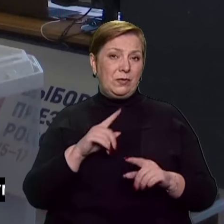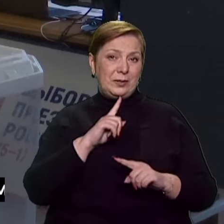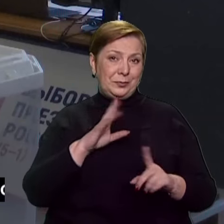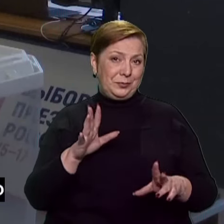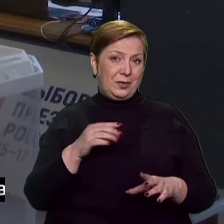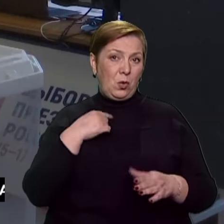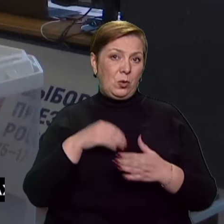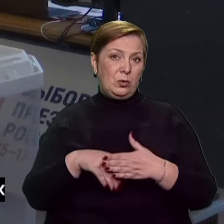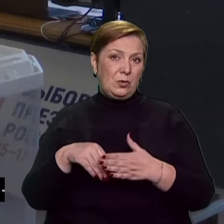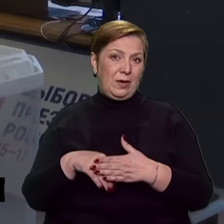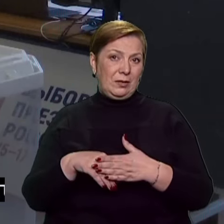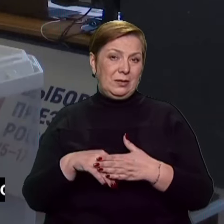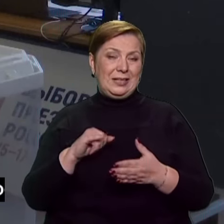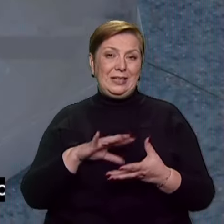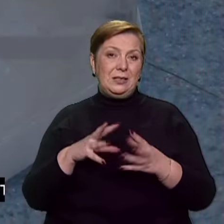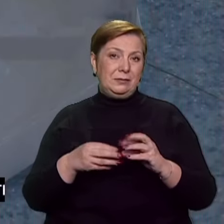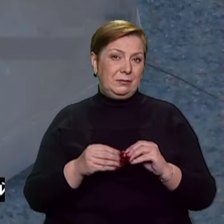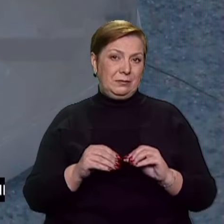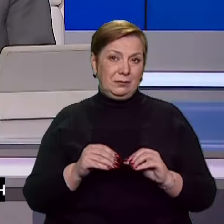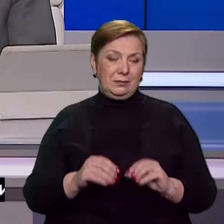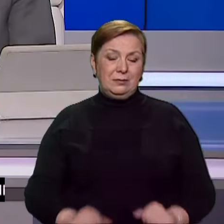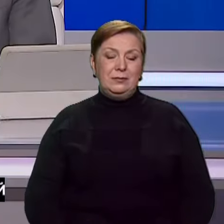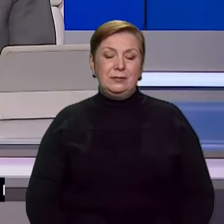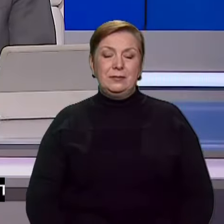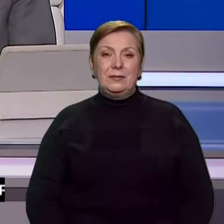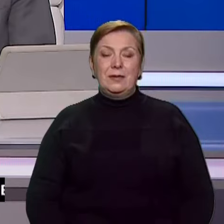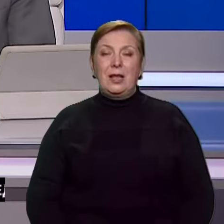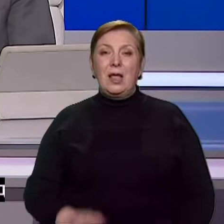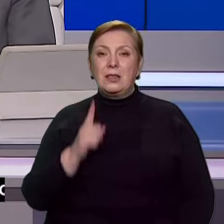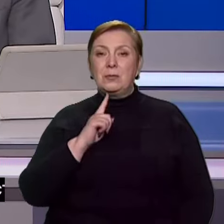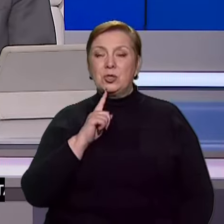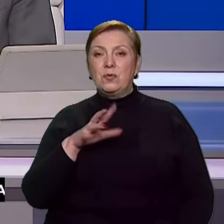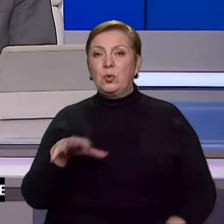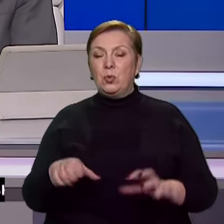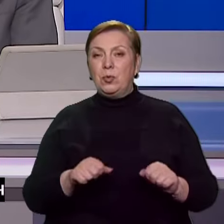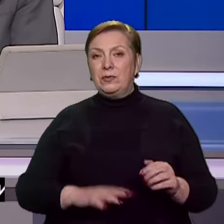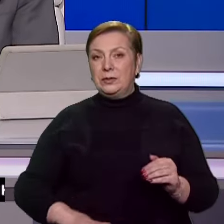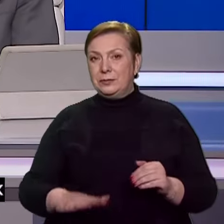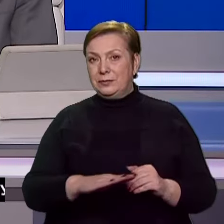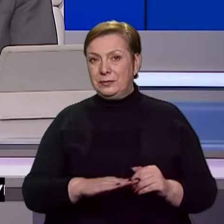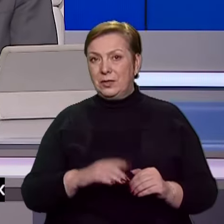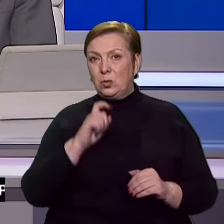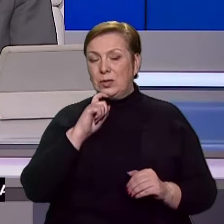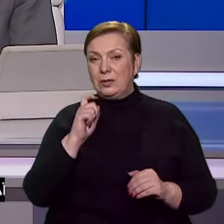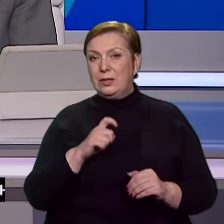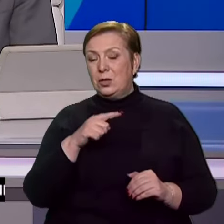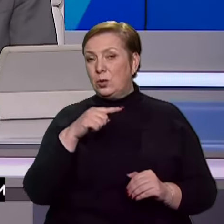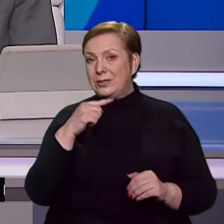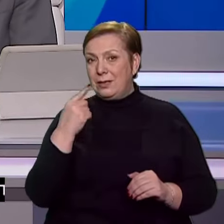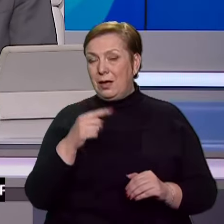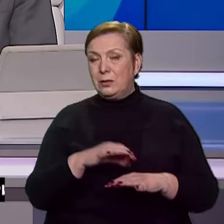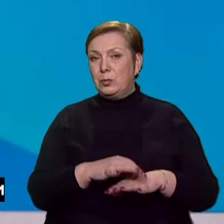саме голосування, ані його результати. Ну а на тимчасово окупованих територіях України